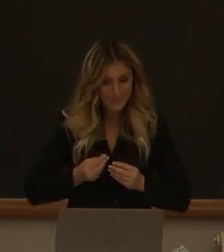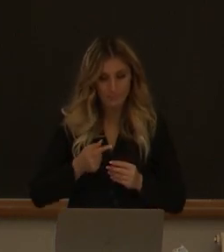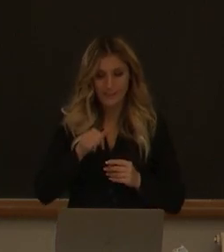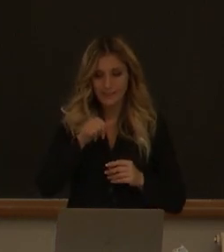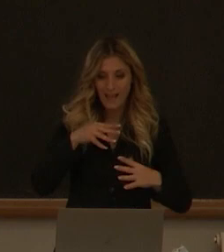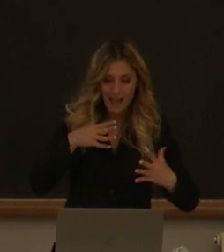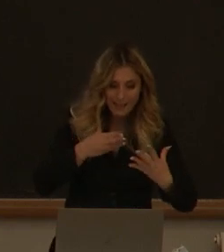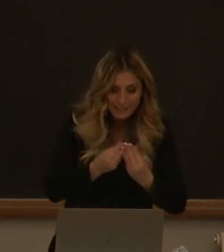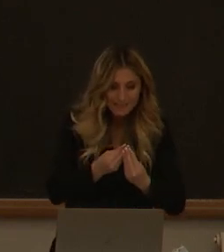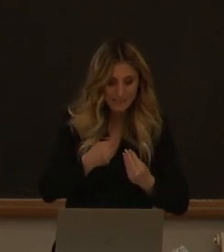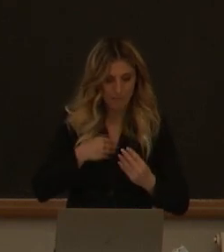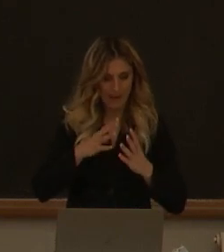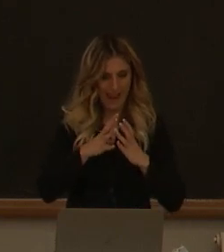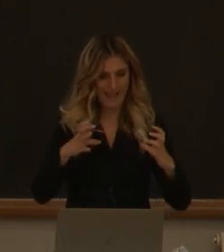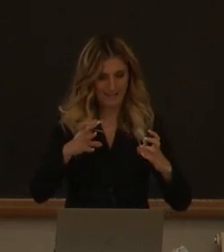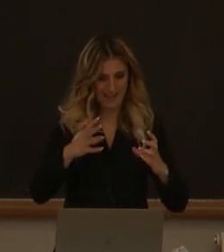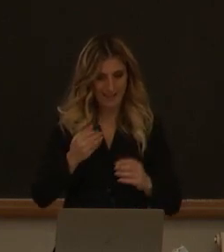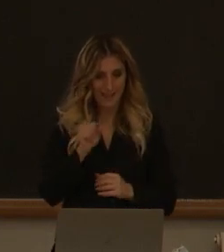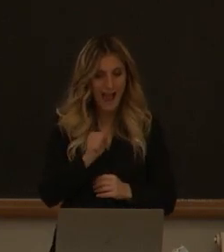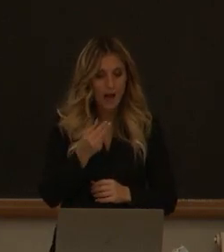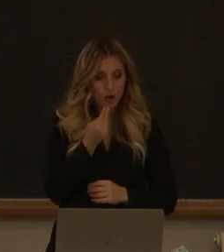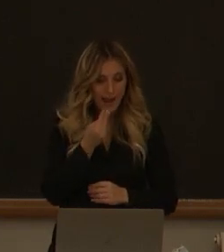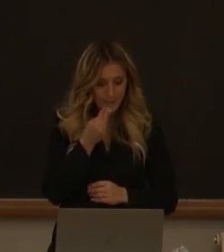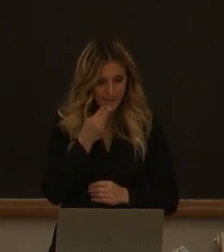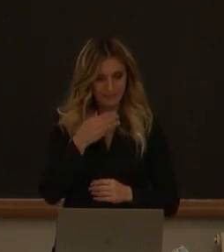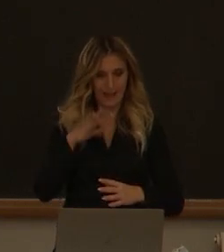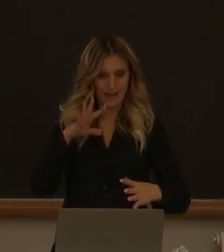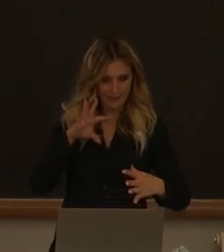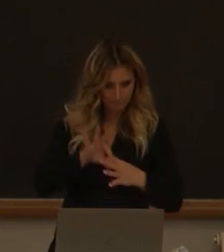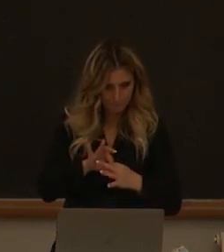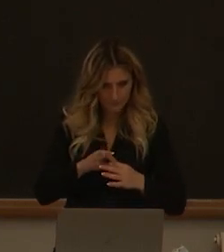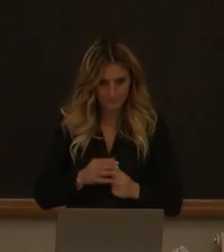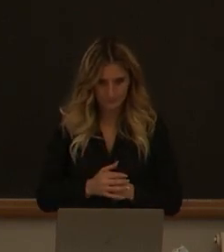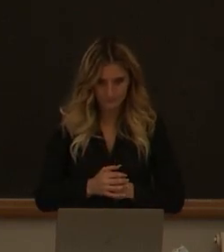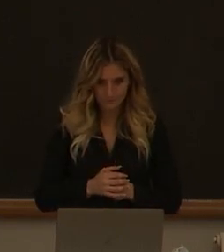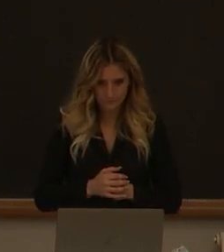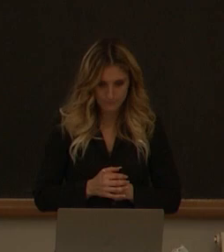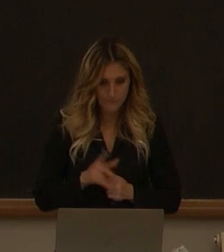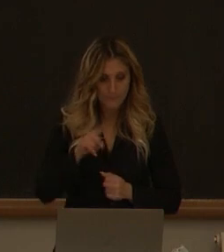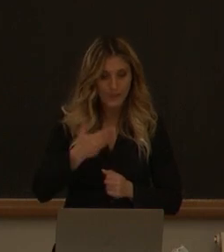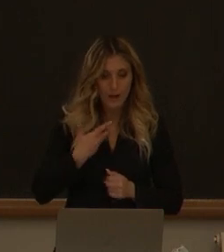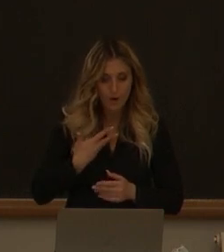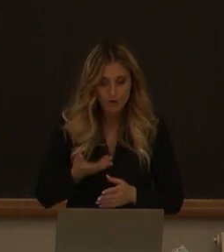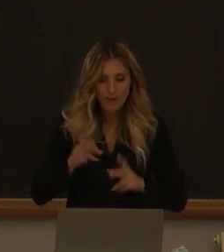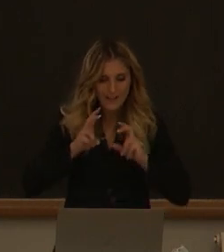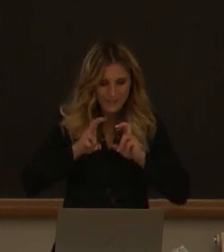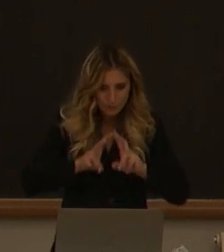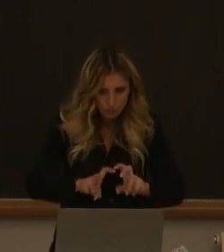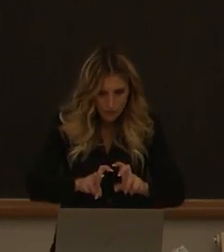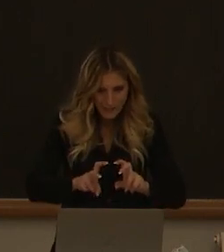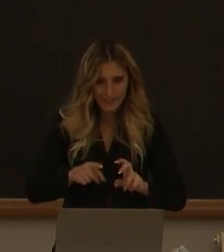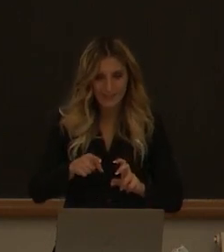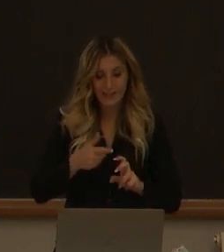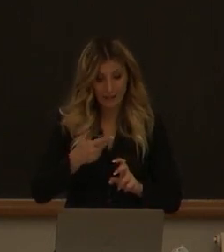le aziende agroalimentari. Quindi progetti di innovazione con partenariato tra enti di ricerca e enti del